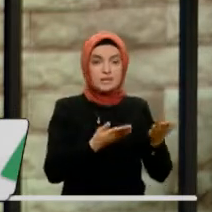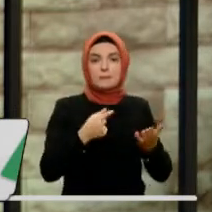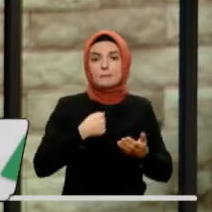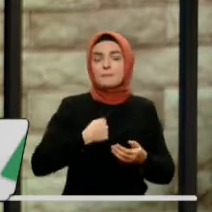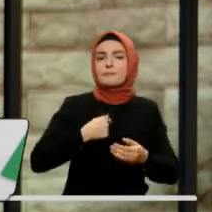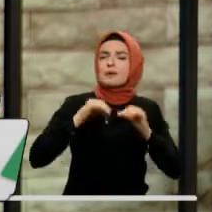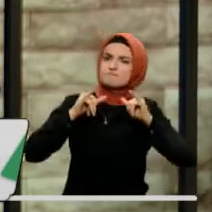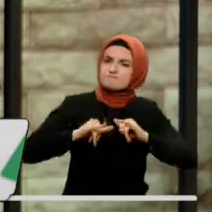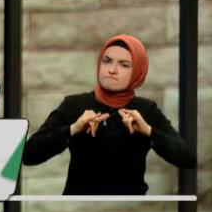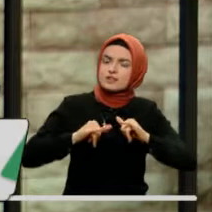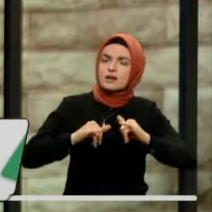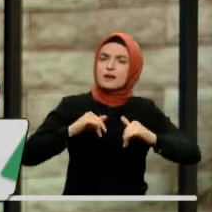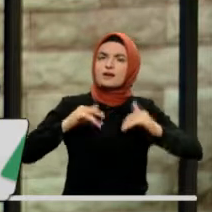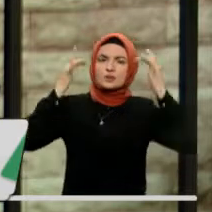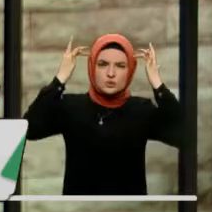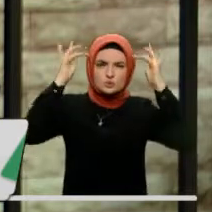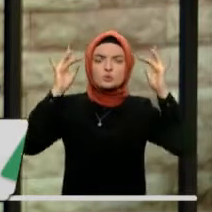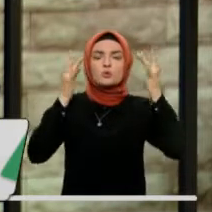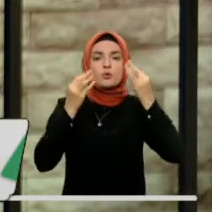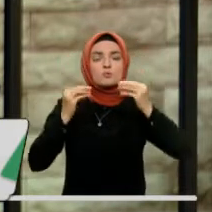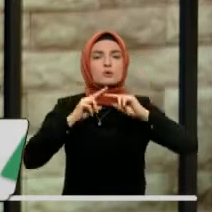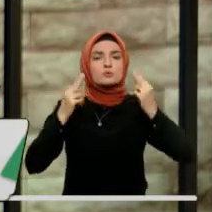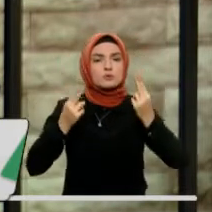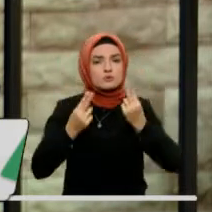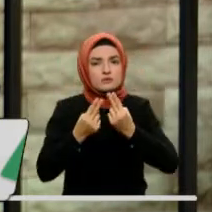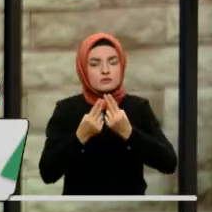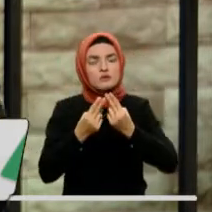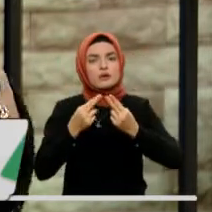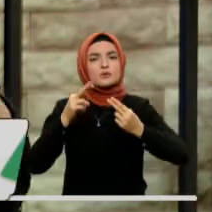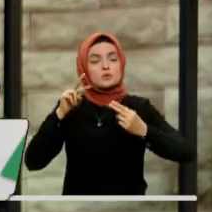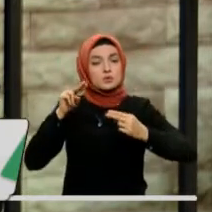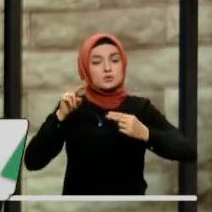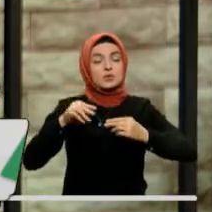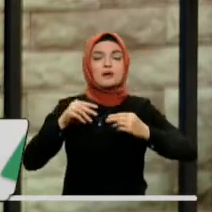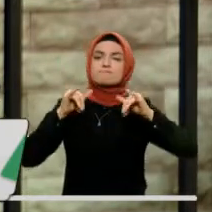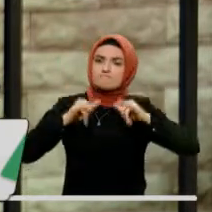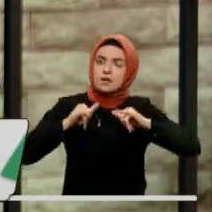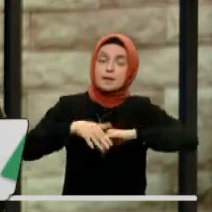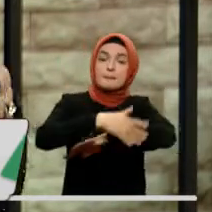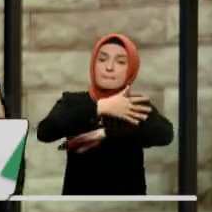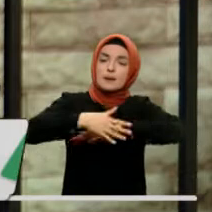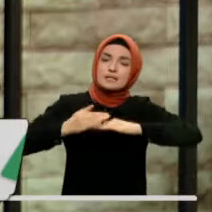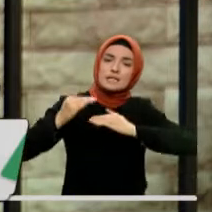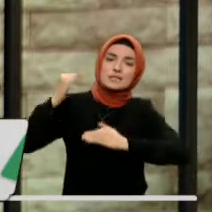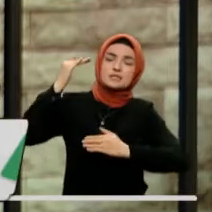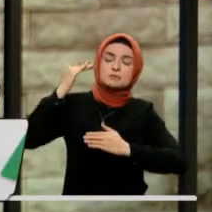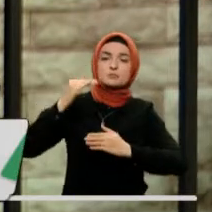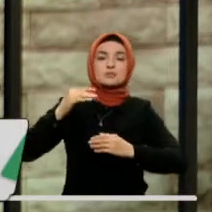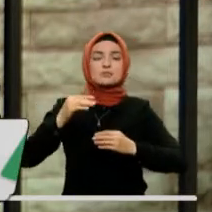aynı kültürden, aynı dünyaya bakış açısı olan, aynı mahallede yetişmiş, ekonomik yapısı